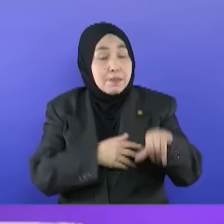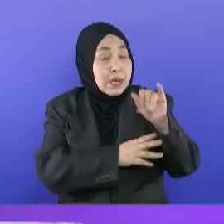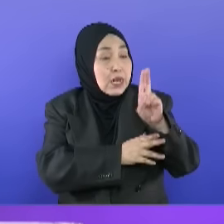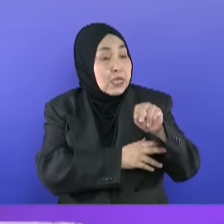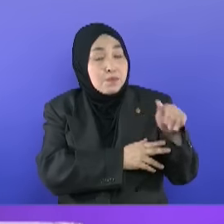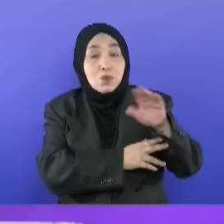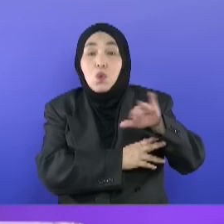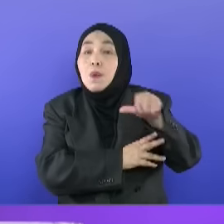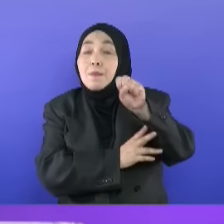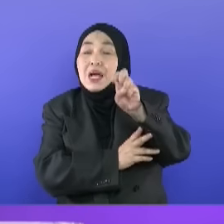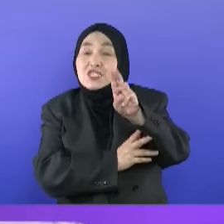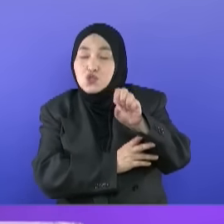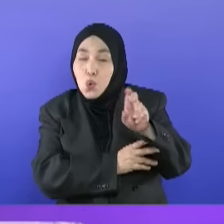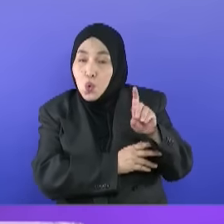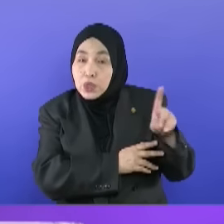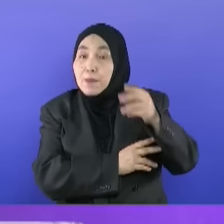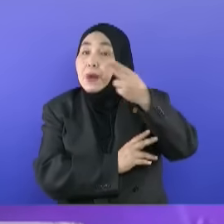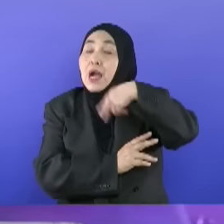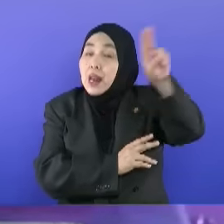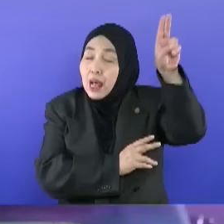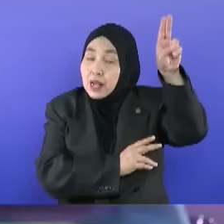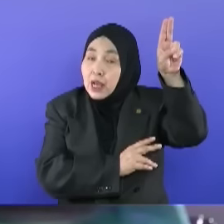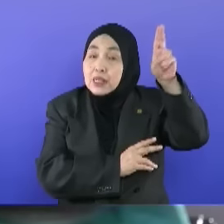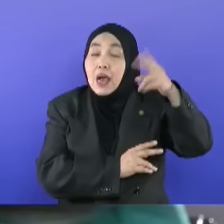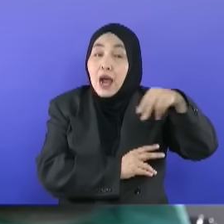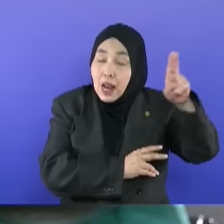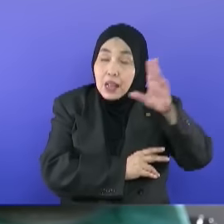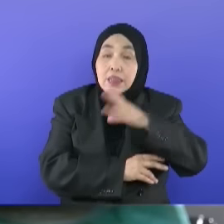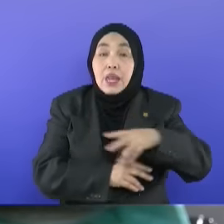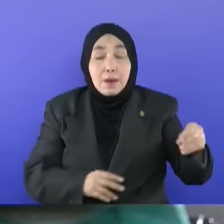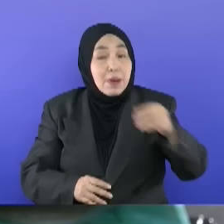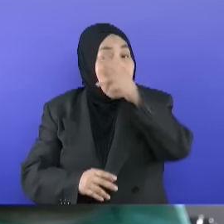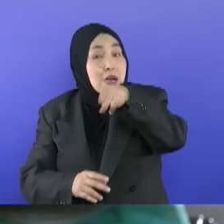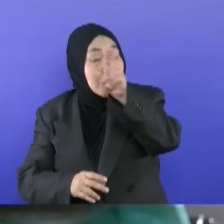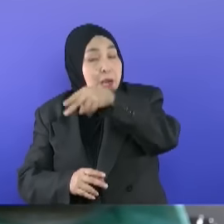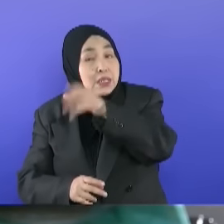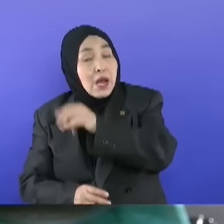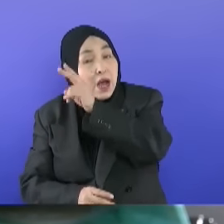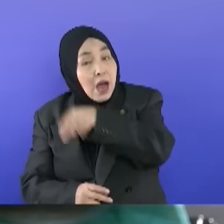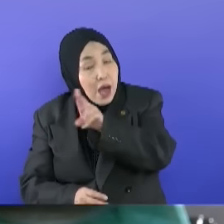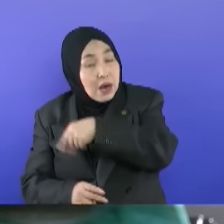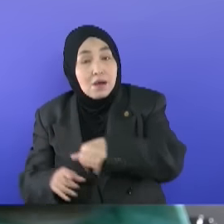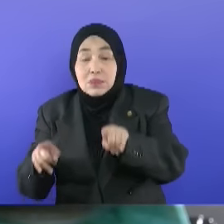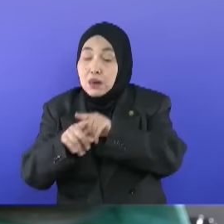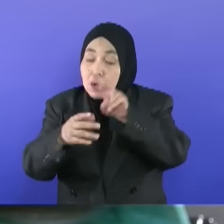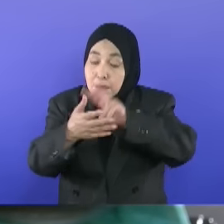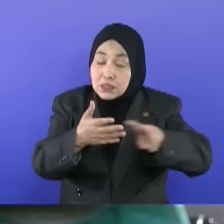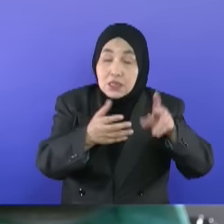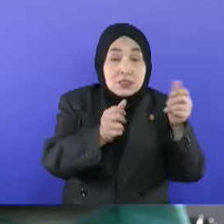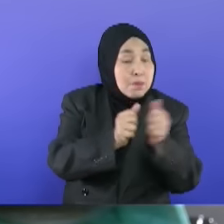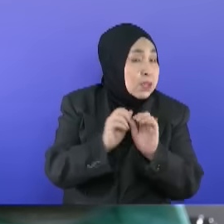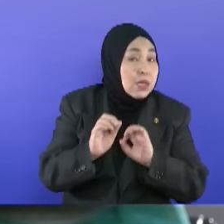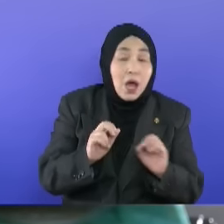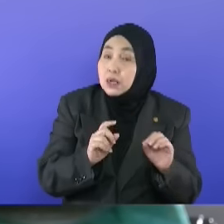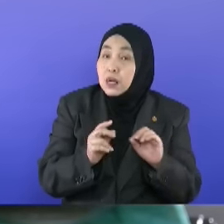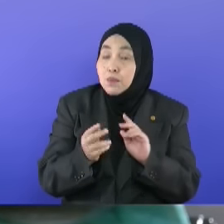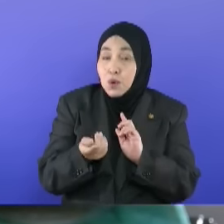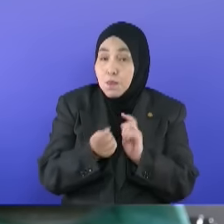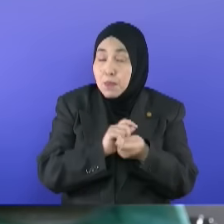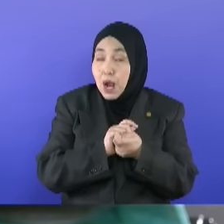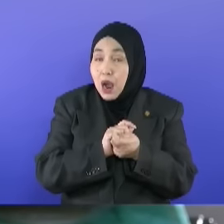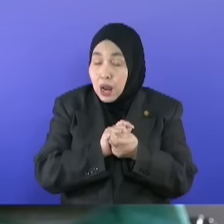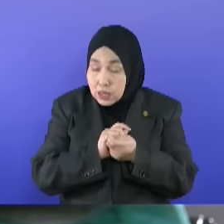Mas'ud iaitu menghalalkan yang halal dan mengharamkan yang haram dan dia membaca sepertimana Allah turunkan tiada perubahan kalimah dan